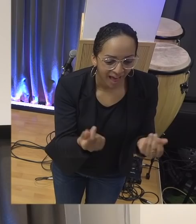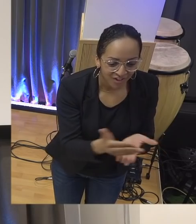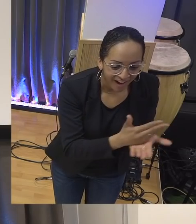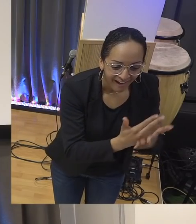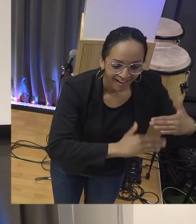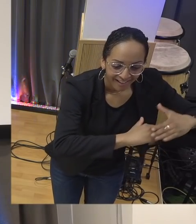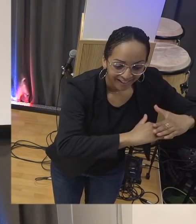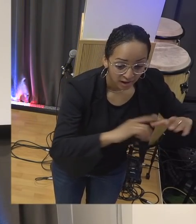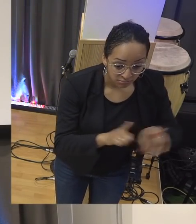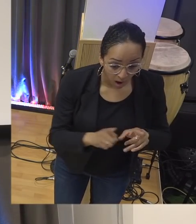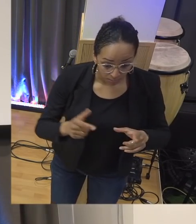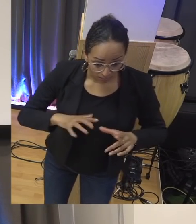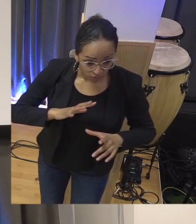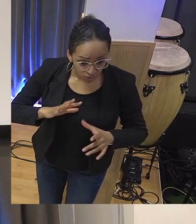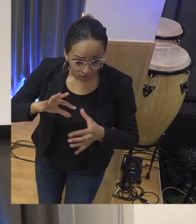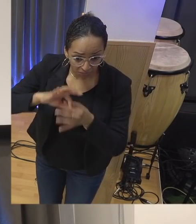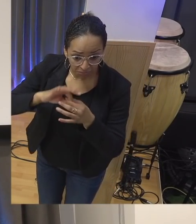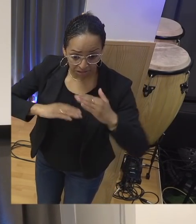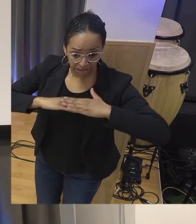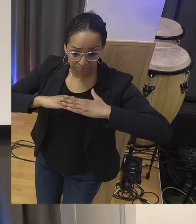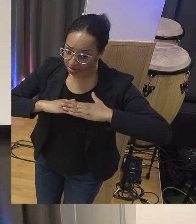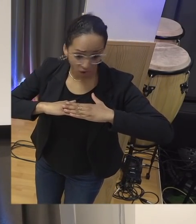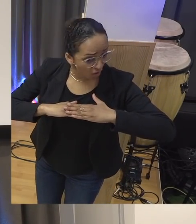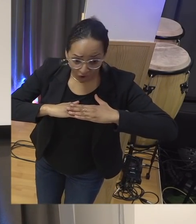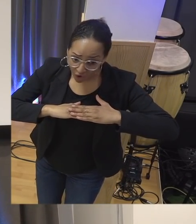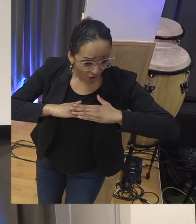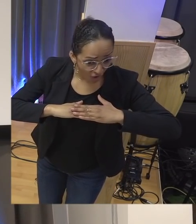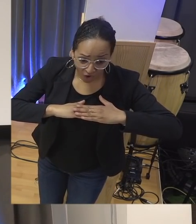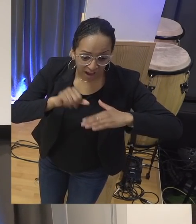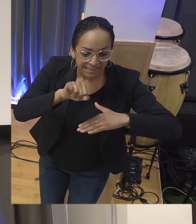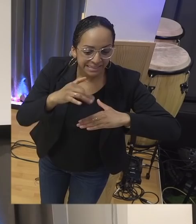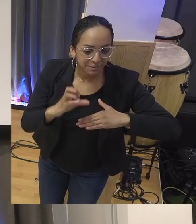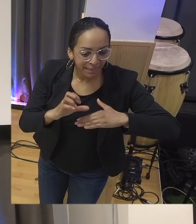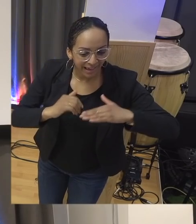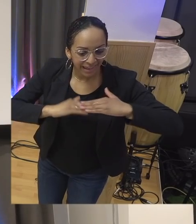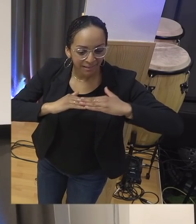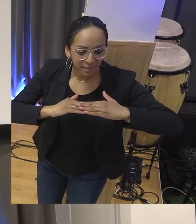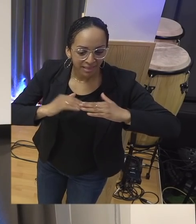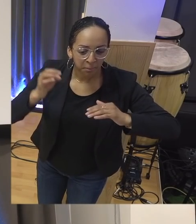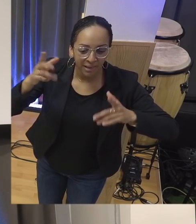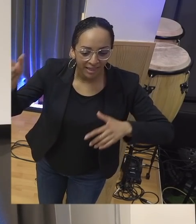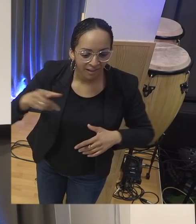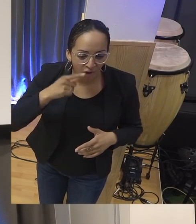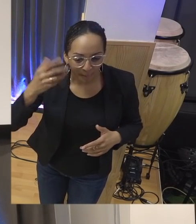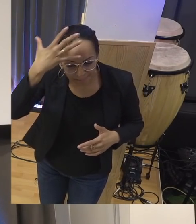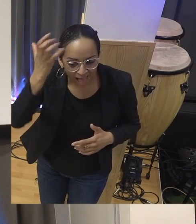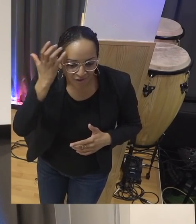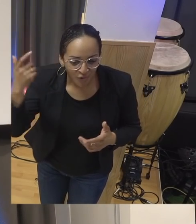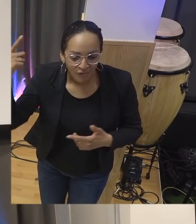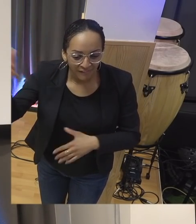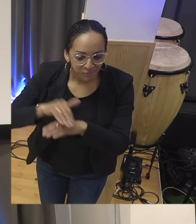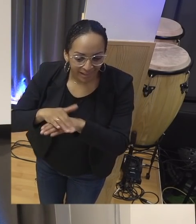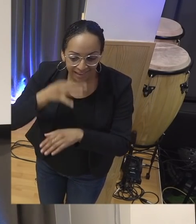Il y a un SMIC universel, pas celui de Mélenchon. Dieu veut nous